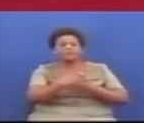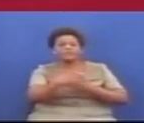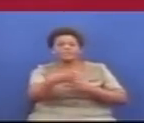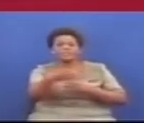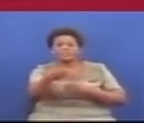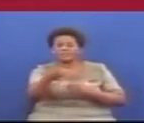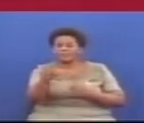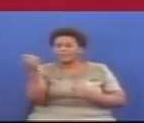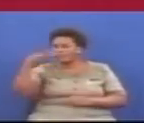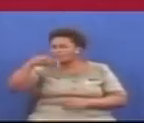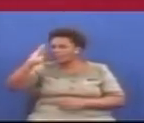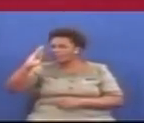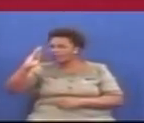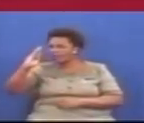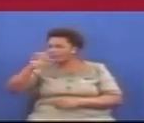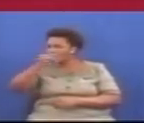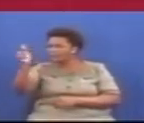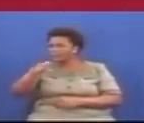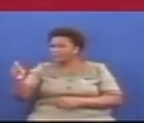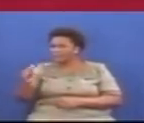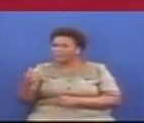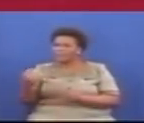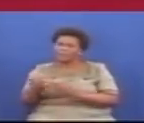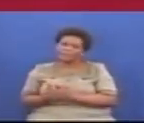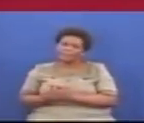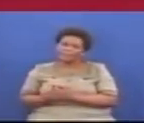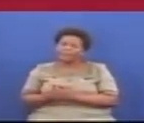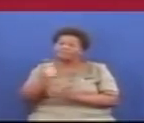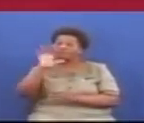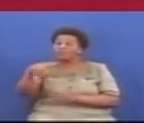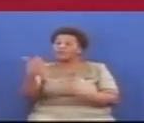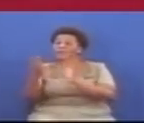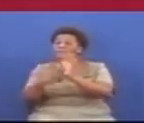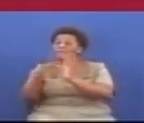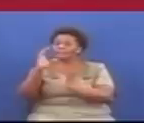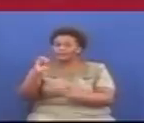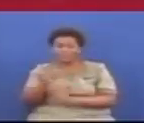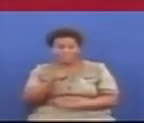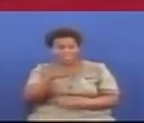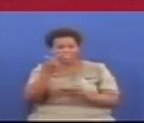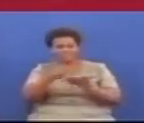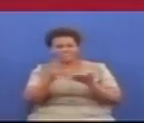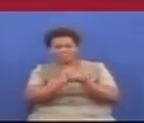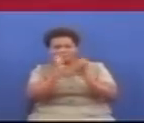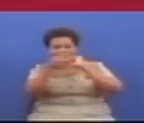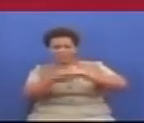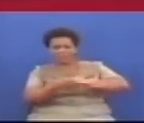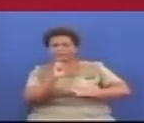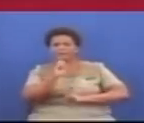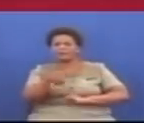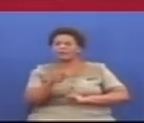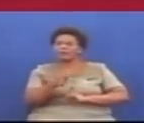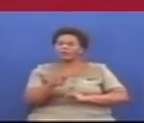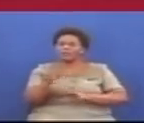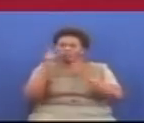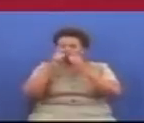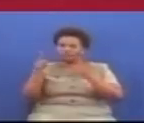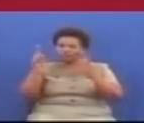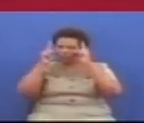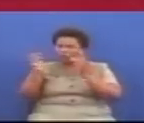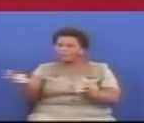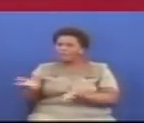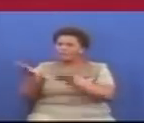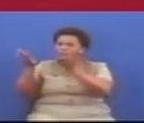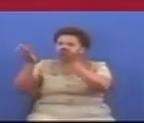la mradi lilibadilika na kuitwa Shirika la Elimu Kibaha, na hivyo chuo kikawa chini ya shirika hili. Mwaka 75, wakati huo vyuo vya